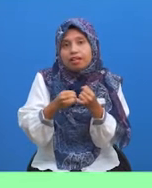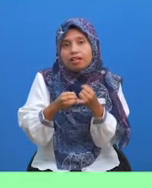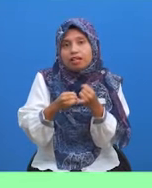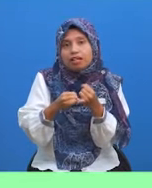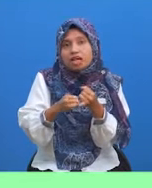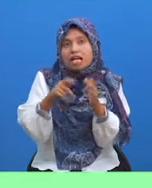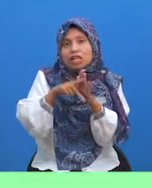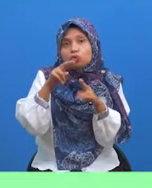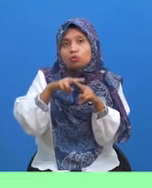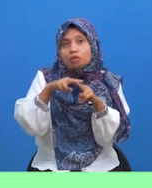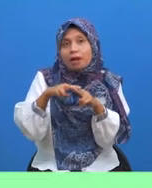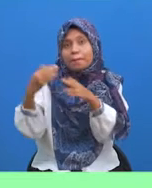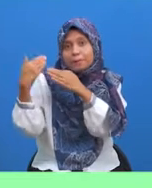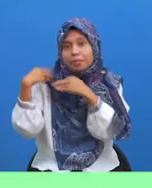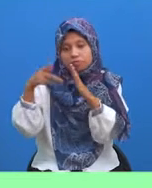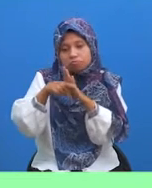beban pengeluaran